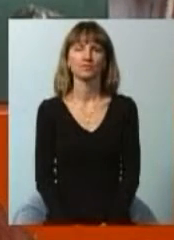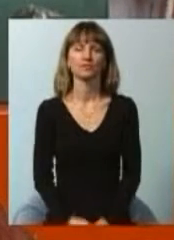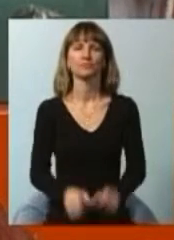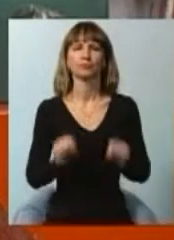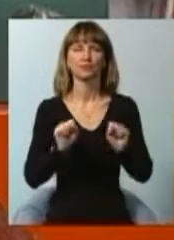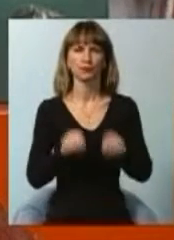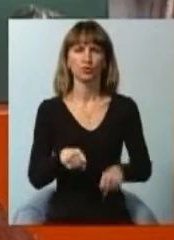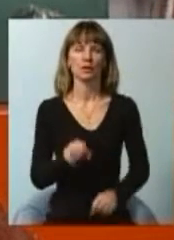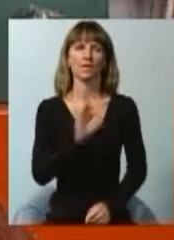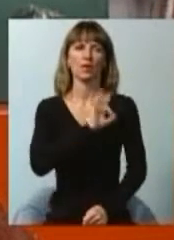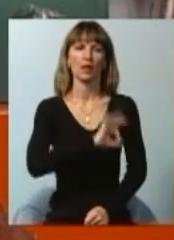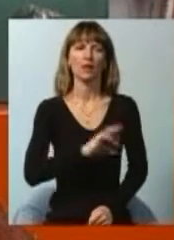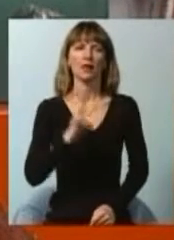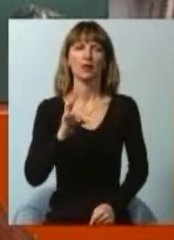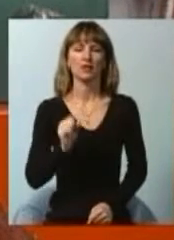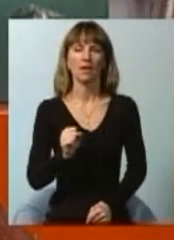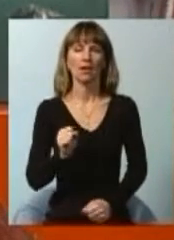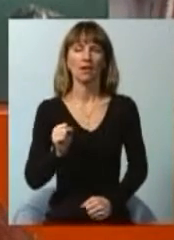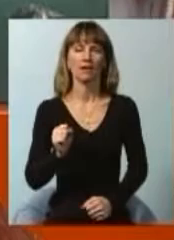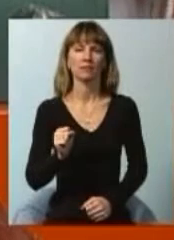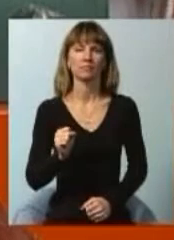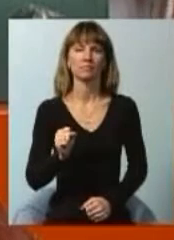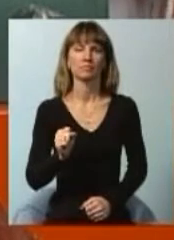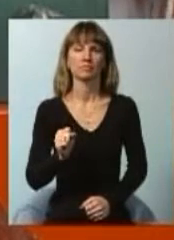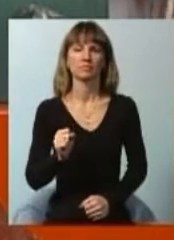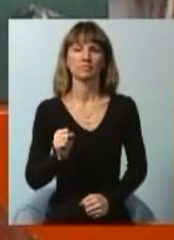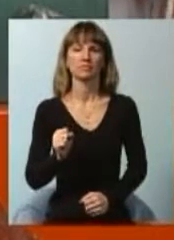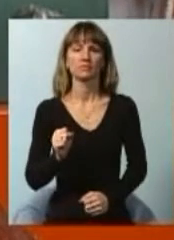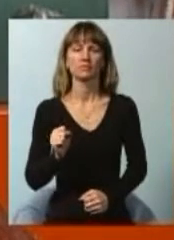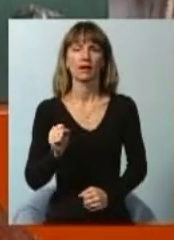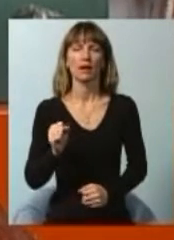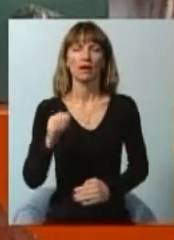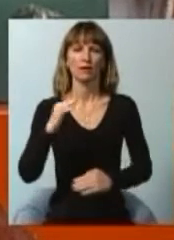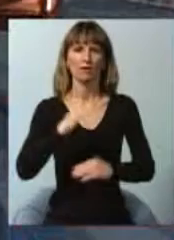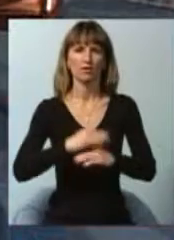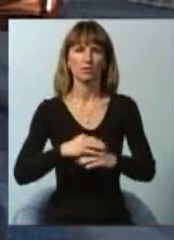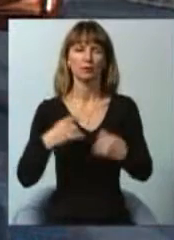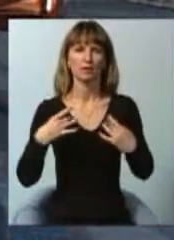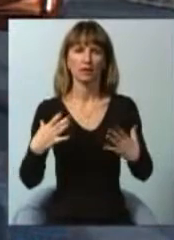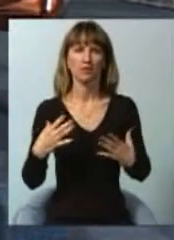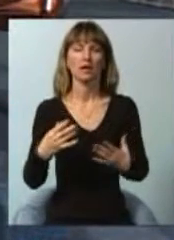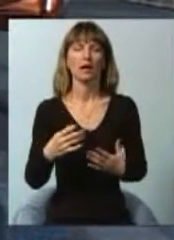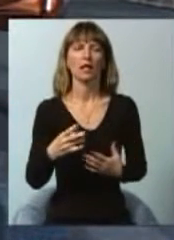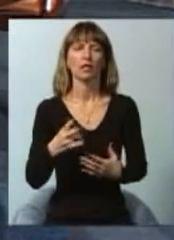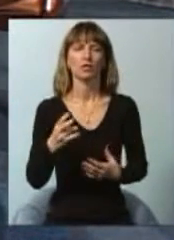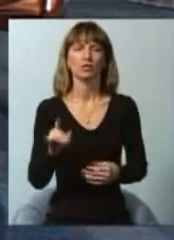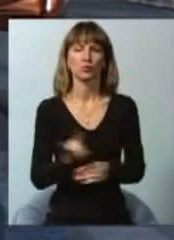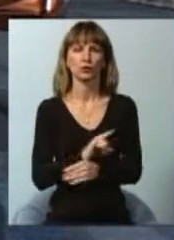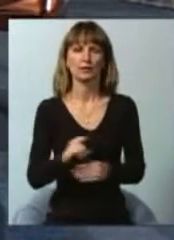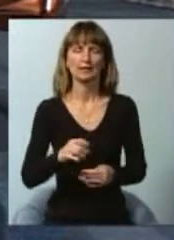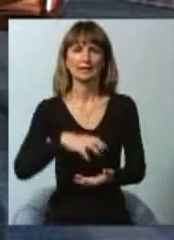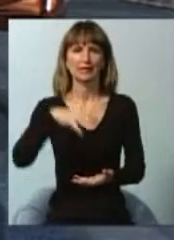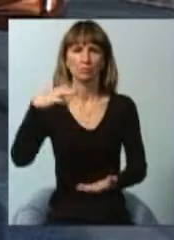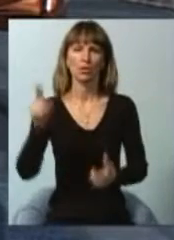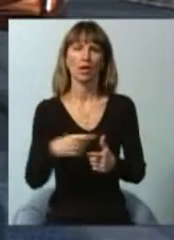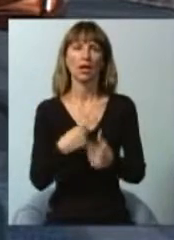можна використовувати на вечірках для штучного диму, наприклад. Або у багатьох експериментах.